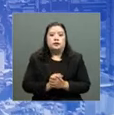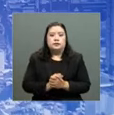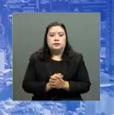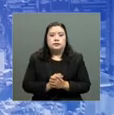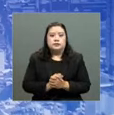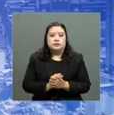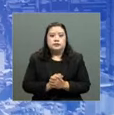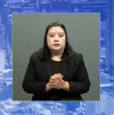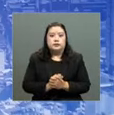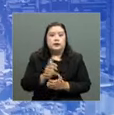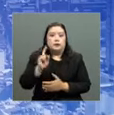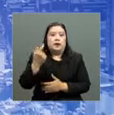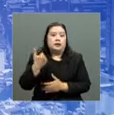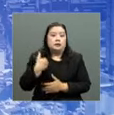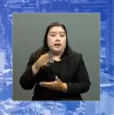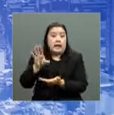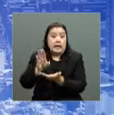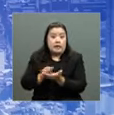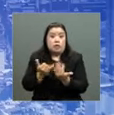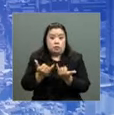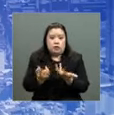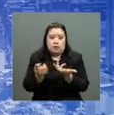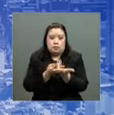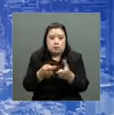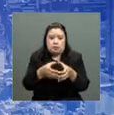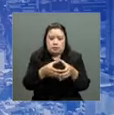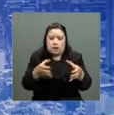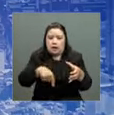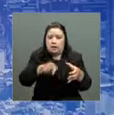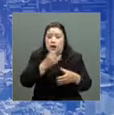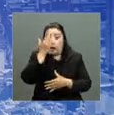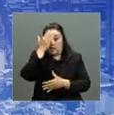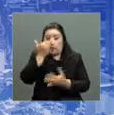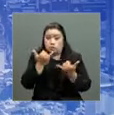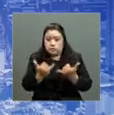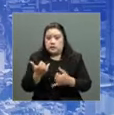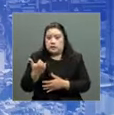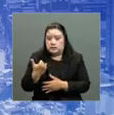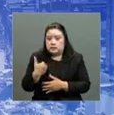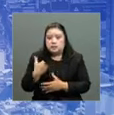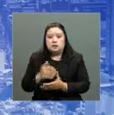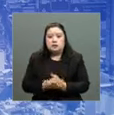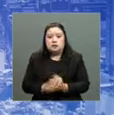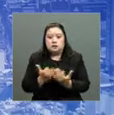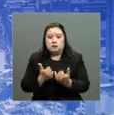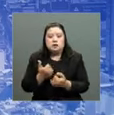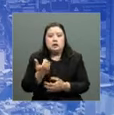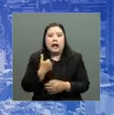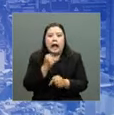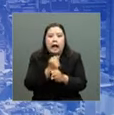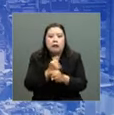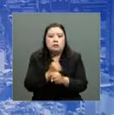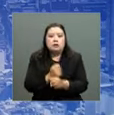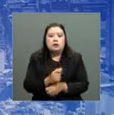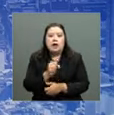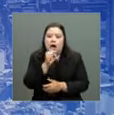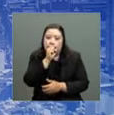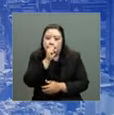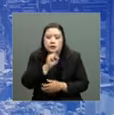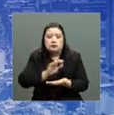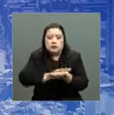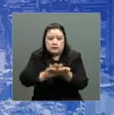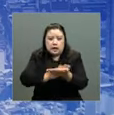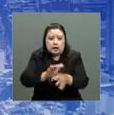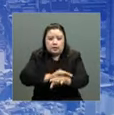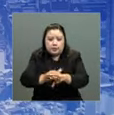มาอัปเดตเรื่องของข้อมูลตัวเลขวันนี้นะคะในระหว่างที่เราจะมีการทำความสะอาดไมโครโฟนโพเดียมก่อนที่จะมีการสรุปเป็น